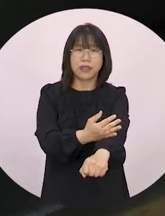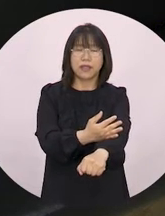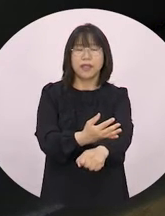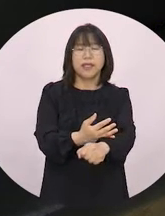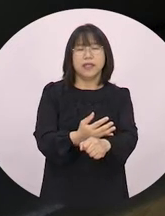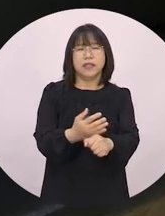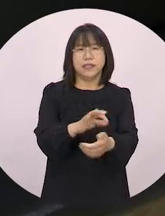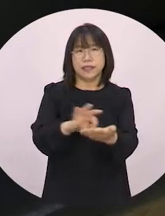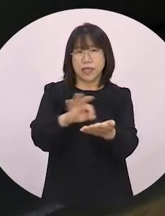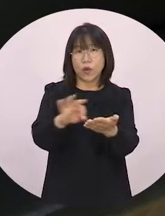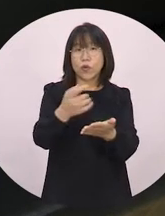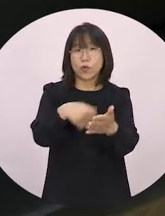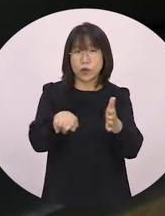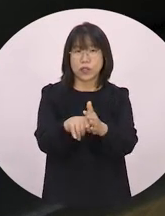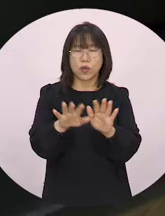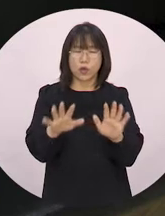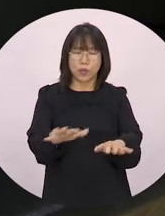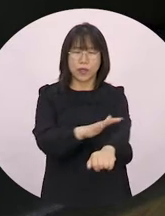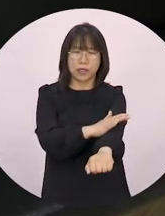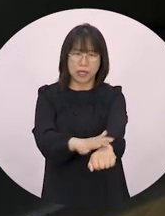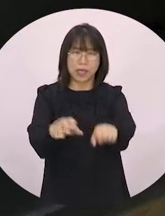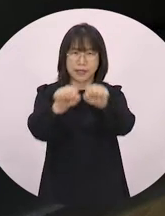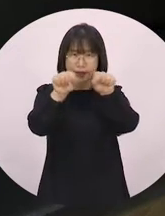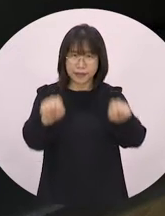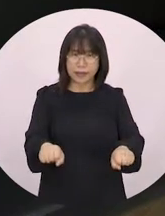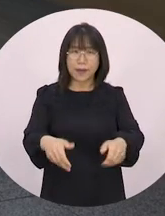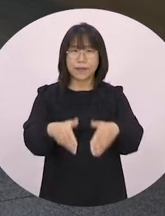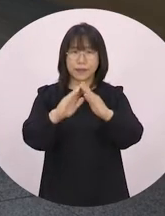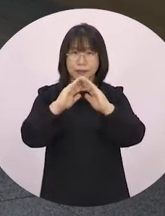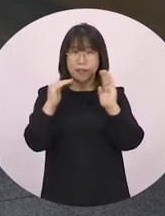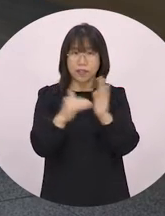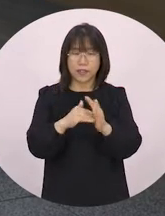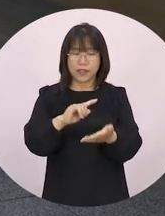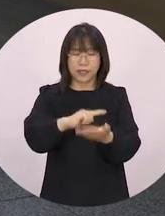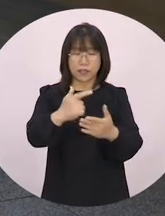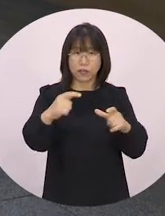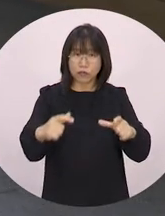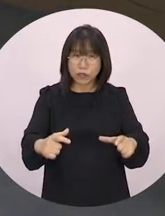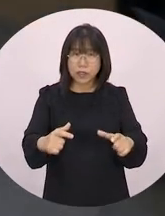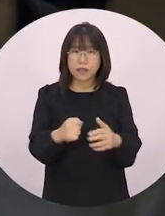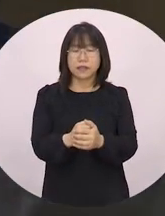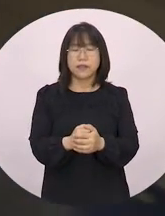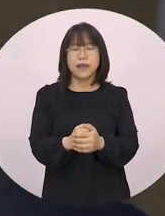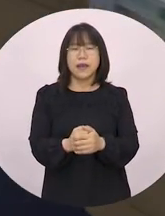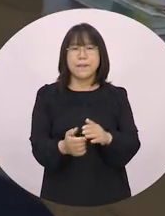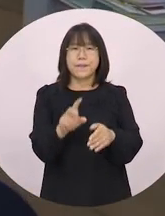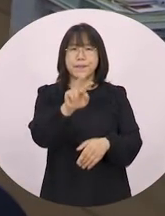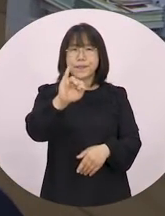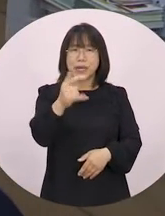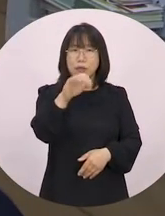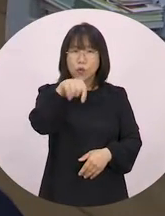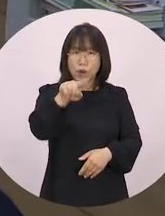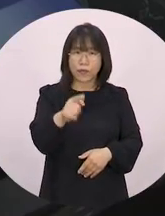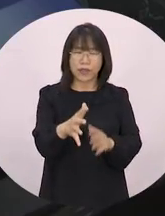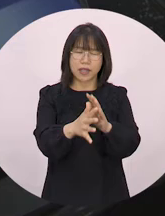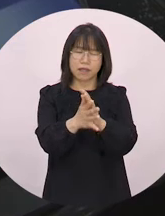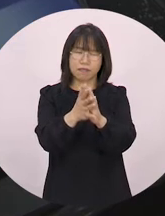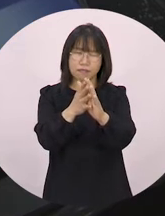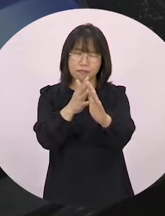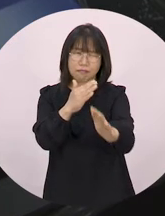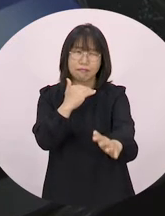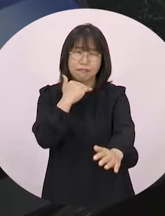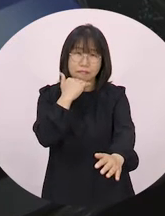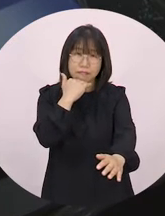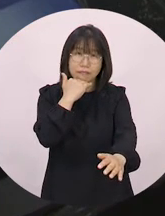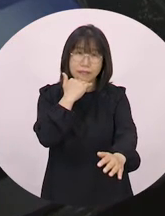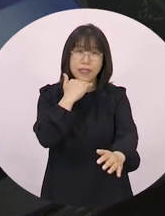편리하게 이용할 수 있도록 이번 시스템을 구축했습니다. 강서구는 이번 민원대기 알림 서비스가 대기 시간